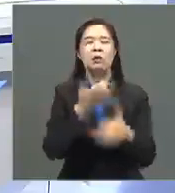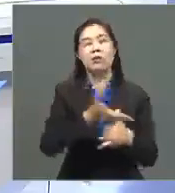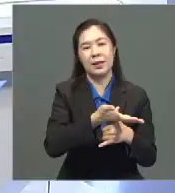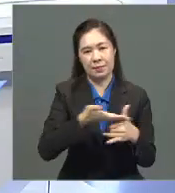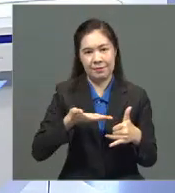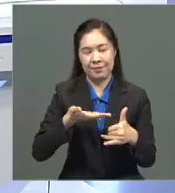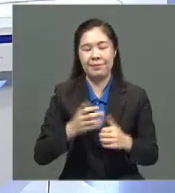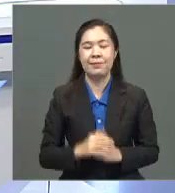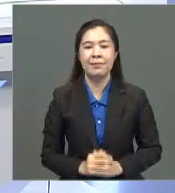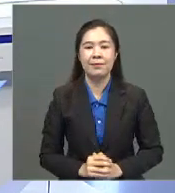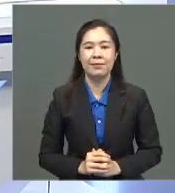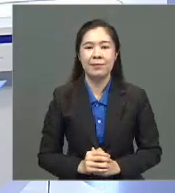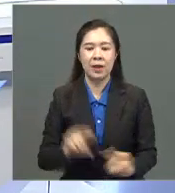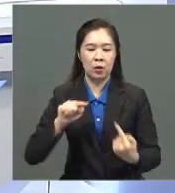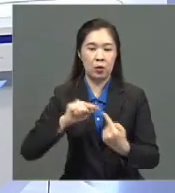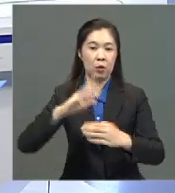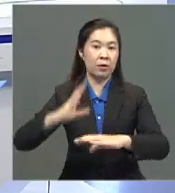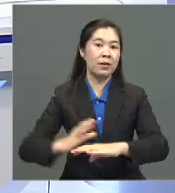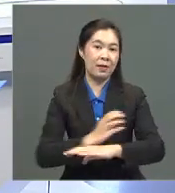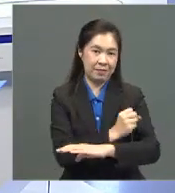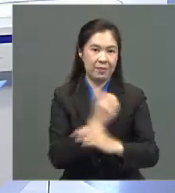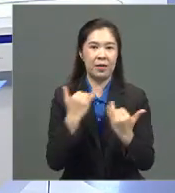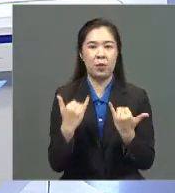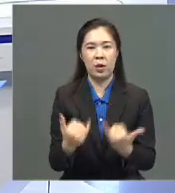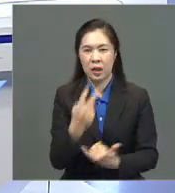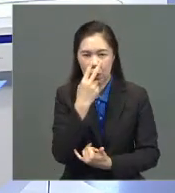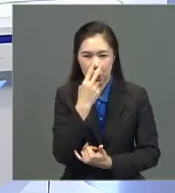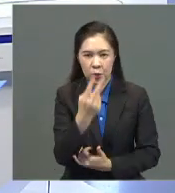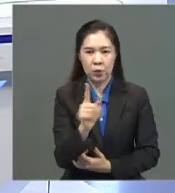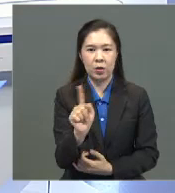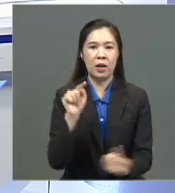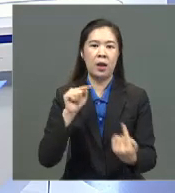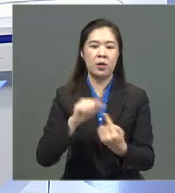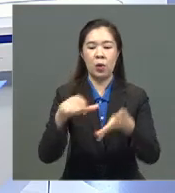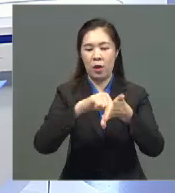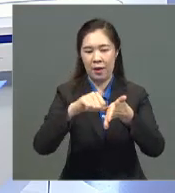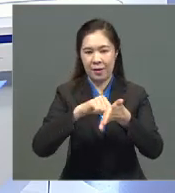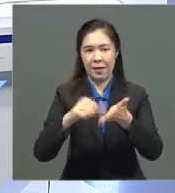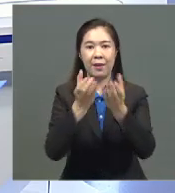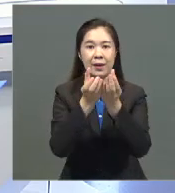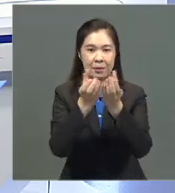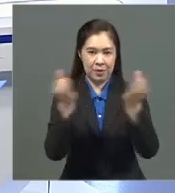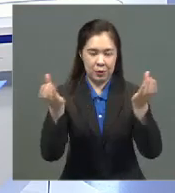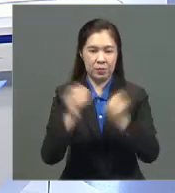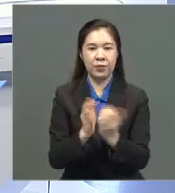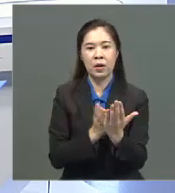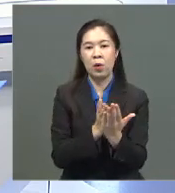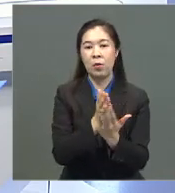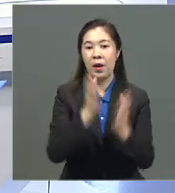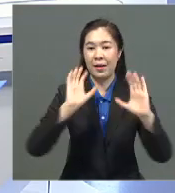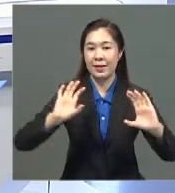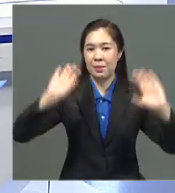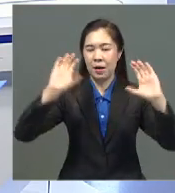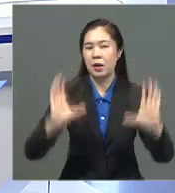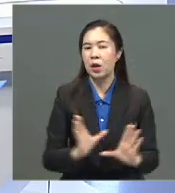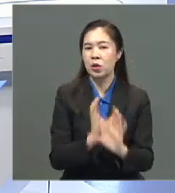เรามาดูประเด็นทางการเมืองกันบ้างนะคะแน่นอนตอนนี้ที่ต้องจับตาก็คือเรื่องของการแก้ไขรัฐธรรมนูญนะคะฝ่ายรัฐบาลในได้ข้อ